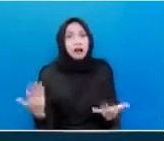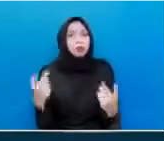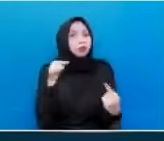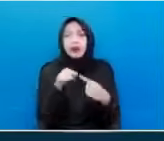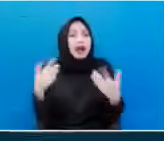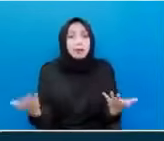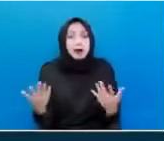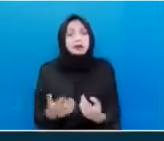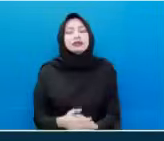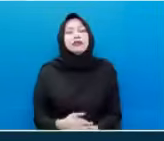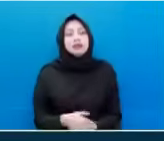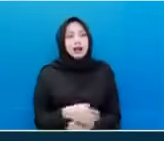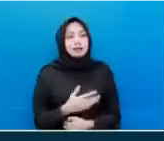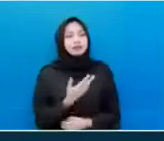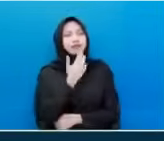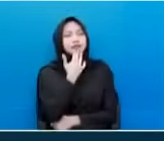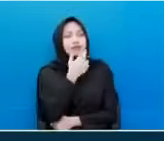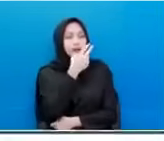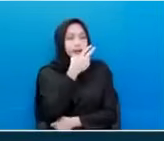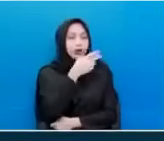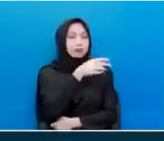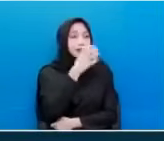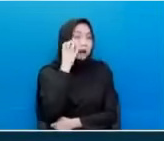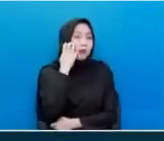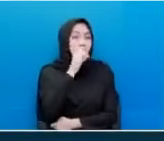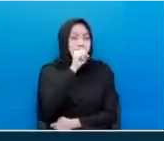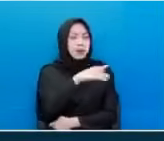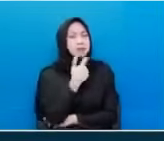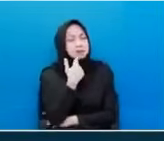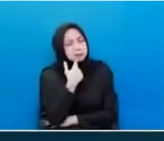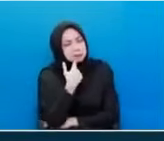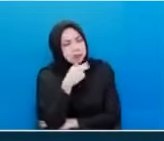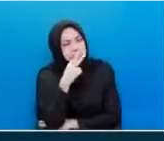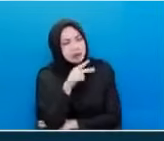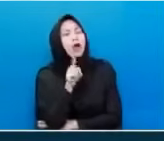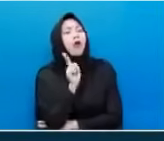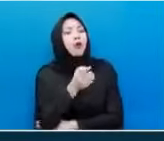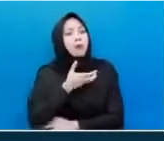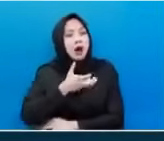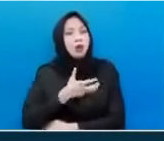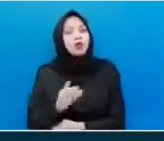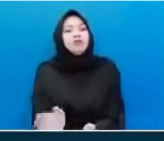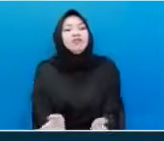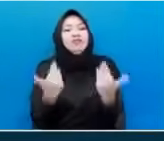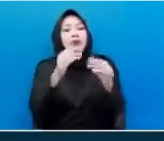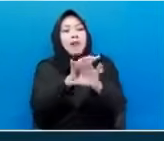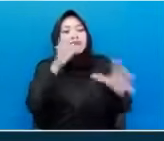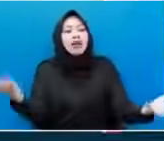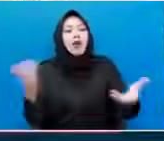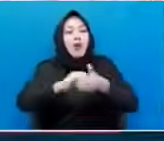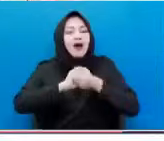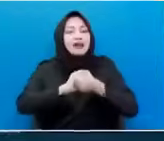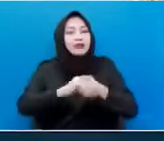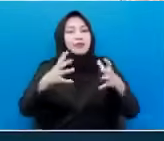statementstatement p Pak Prabowo kan memang jelas Ya sepertinya akan coba dibangun sebuah koalisi besar karena bahasa yang sering digunakan adalah